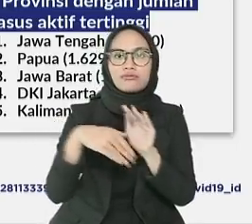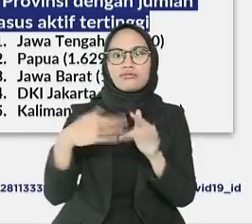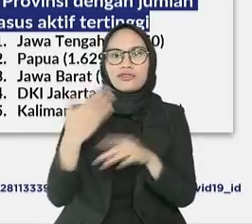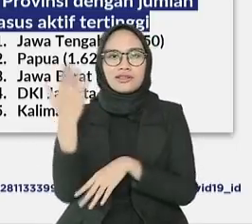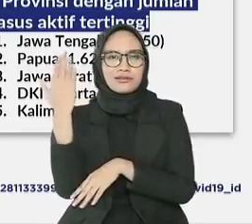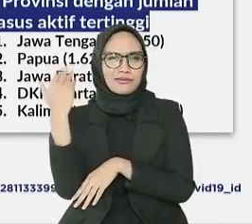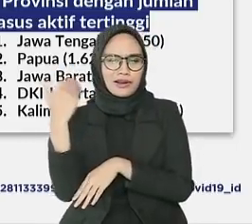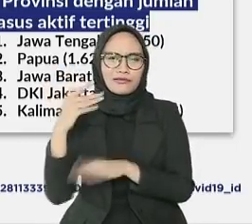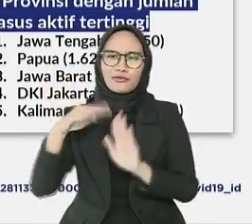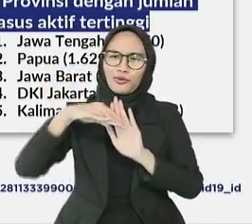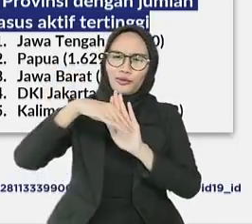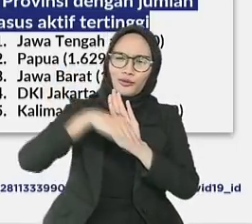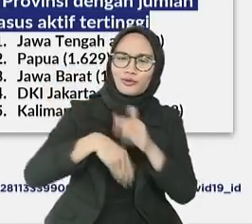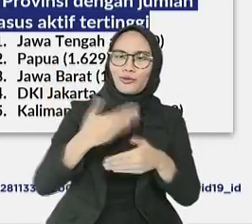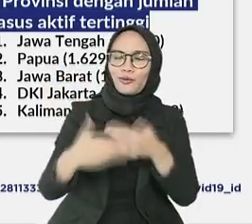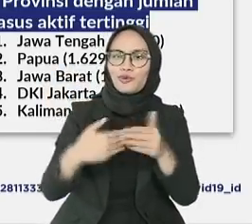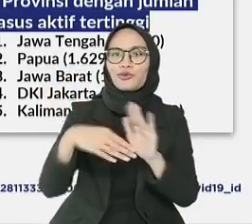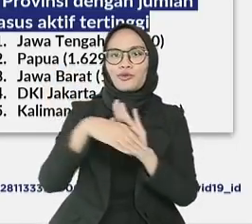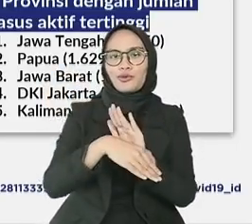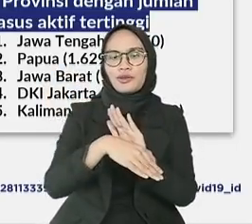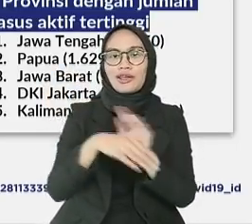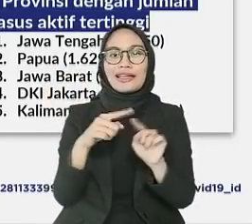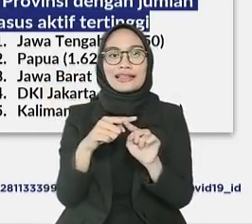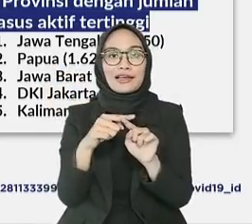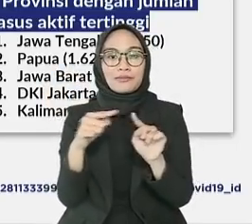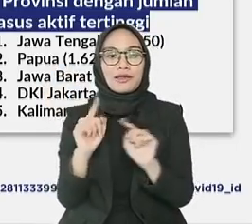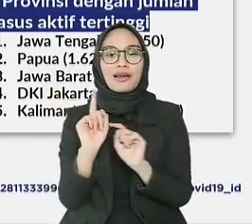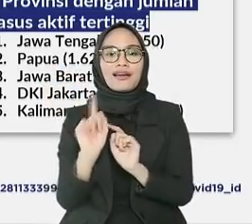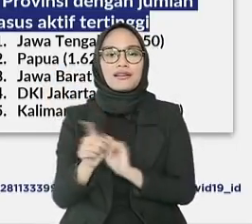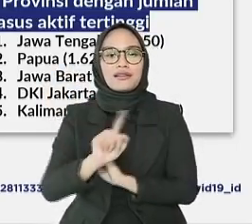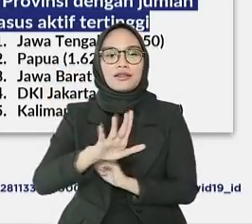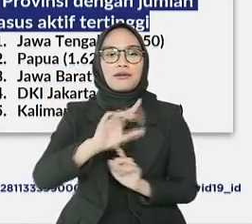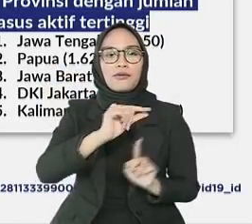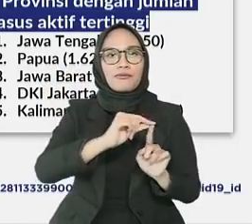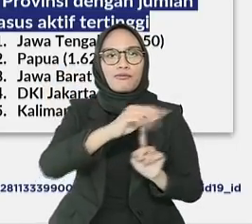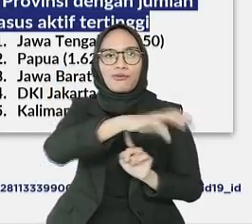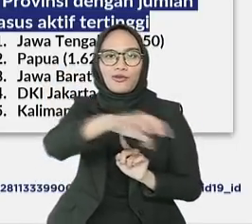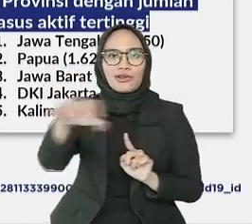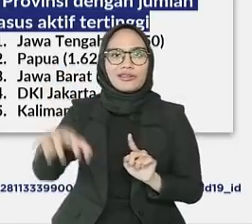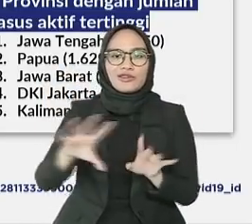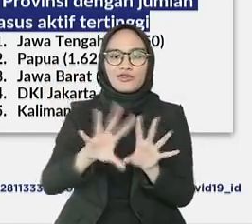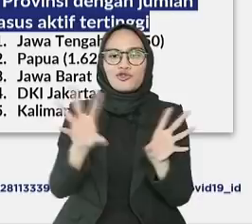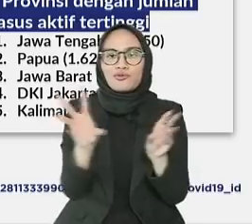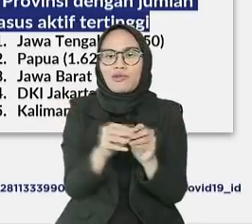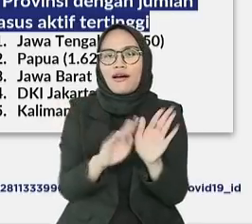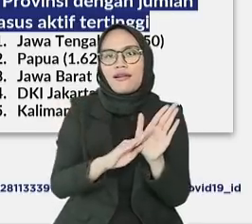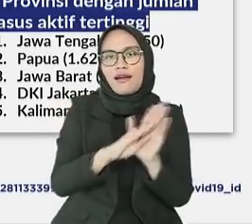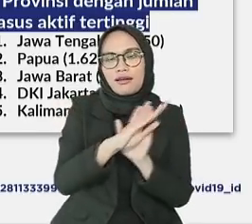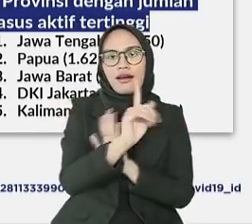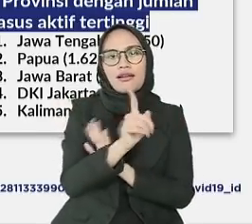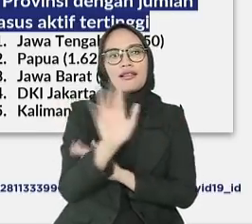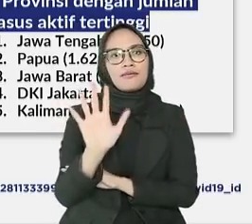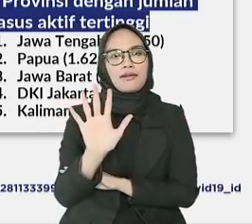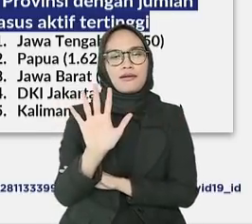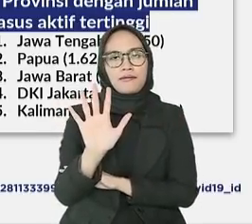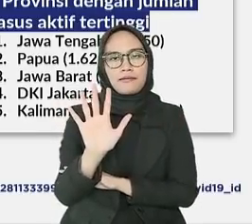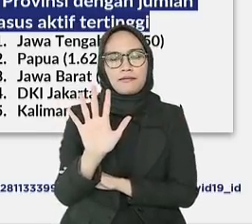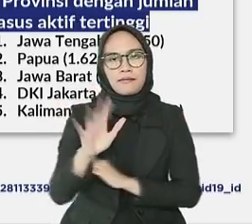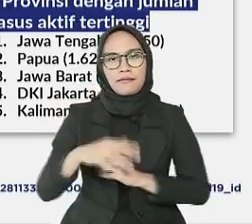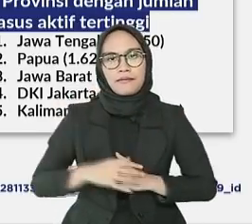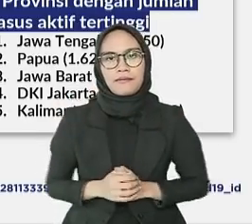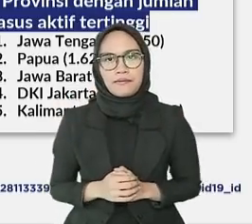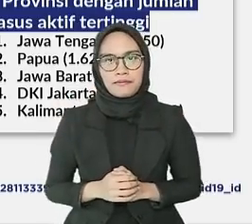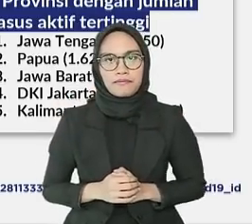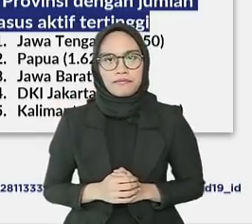lalu. Namun sayangnya, terdapat 5 provinsi yang mencatatkan kenaikan kasus positif tertinggi jika